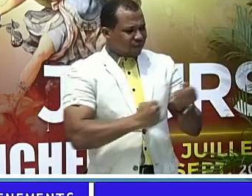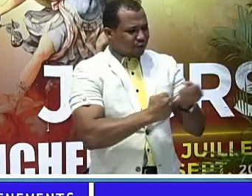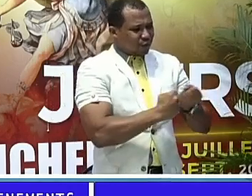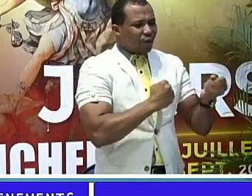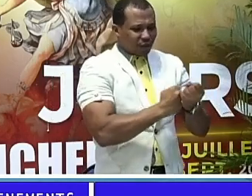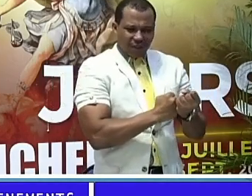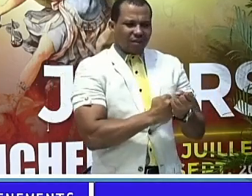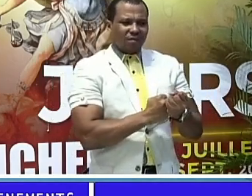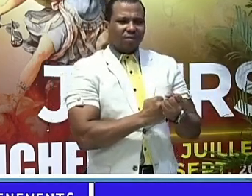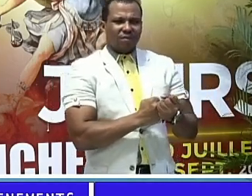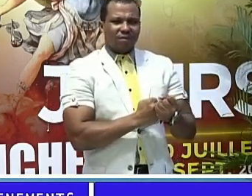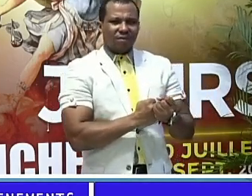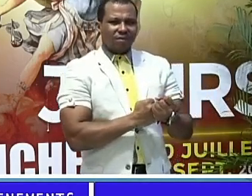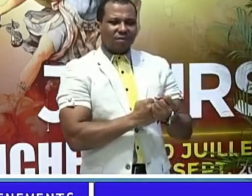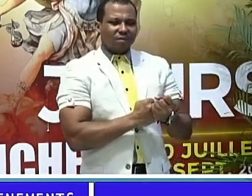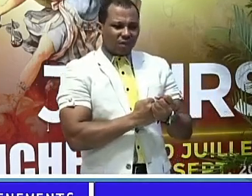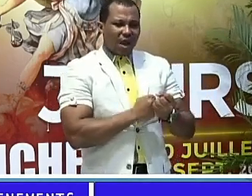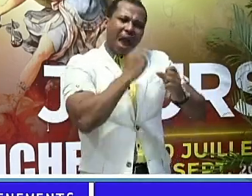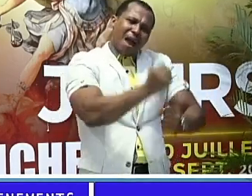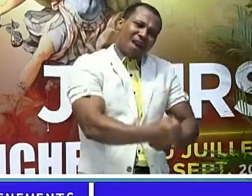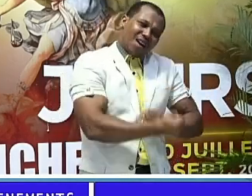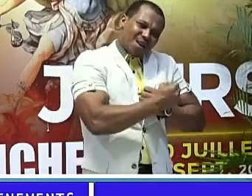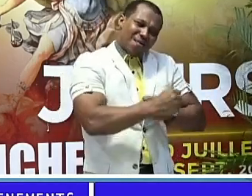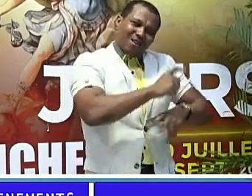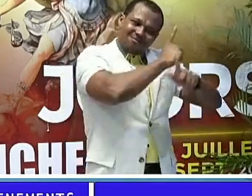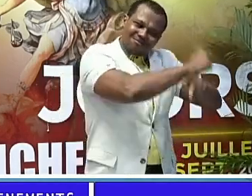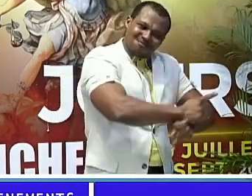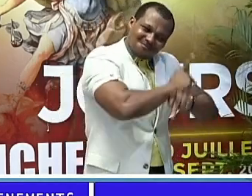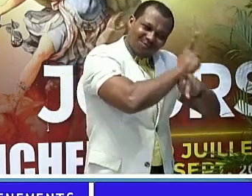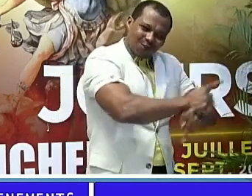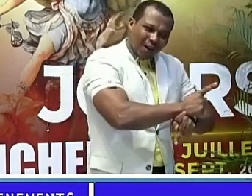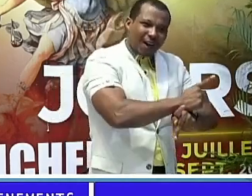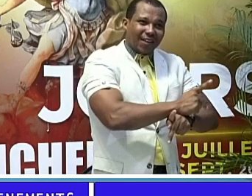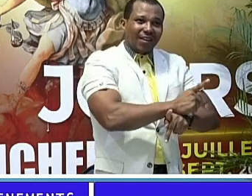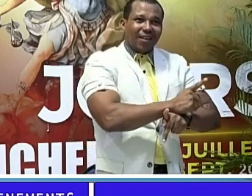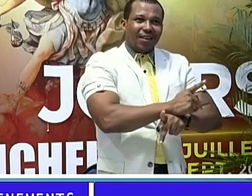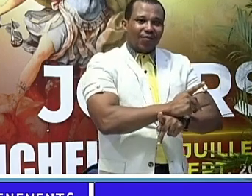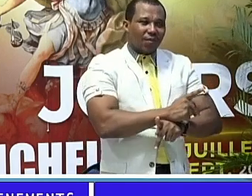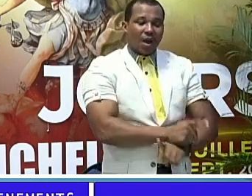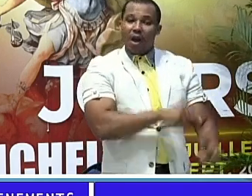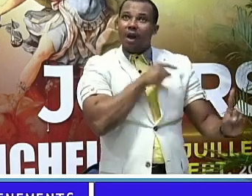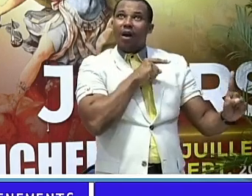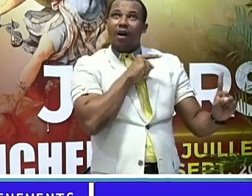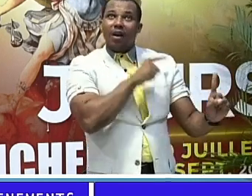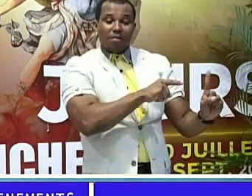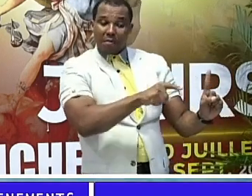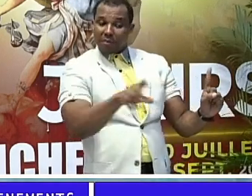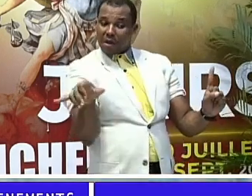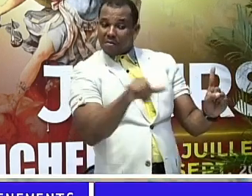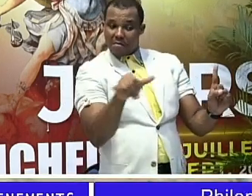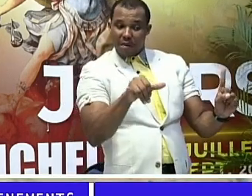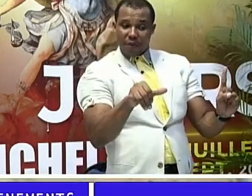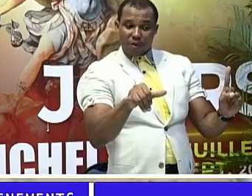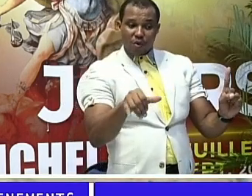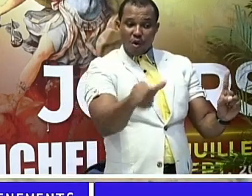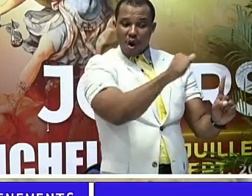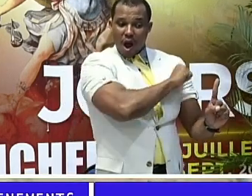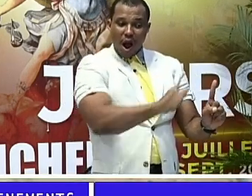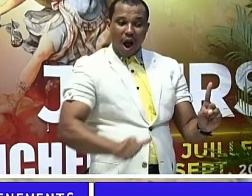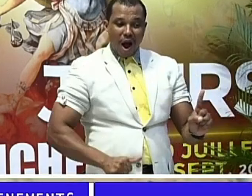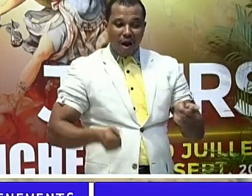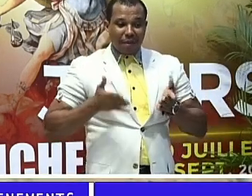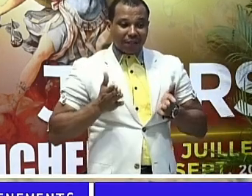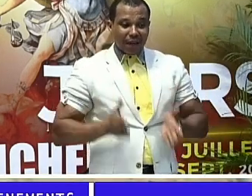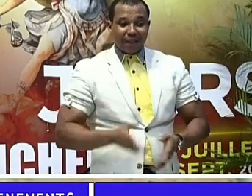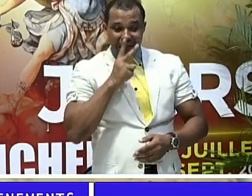main, vous les yeux sous lui. Bal soin. Elisabeth, c'est donc une ambassadrice de Vignier, dans la femme petite Marie. Des fois, Elisabeth,